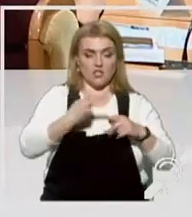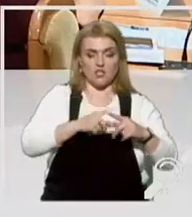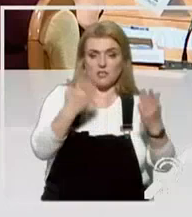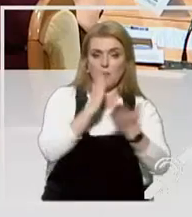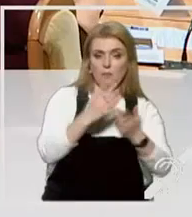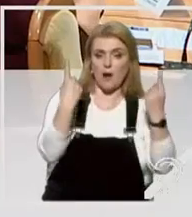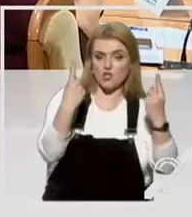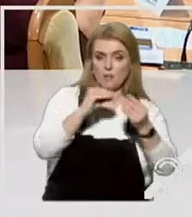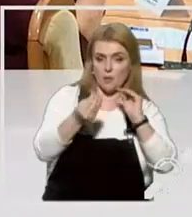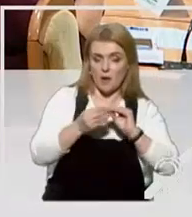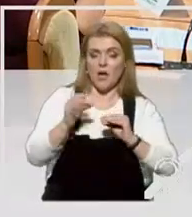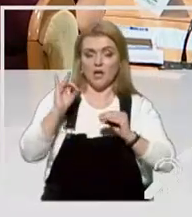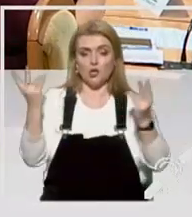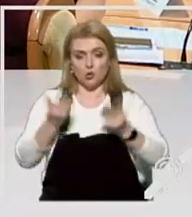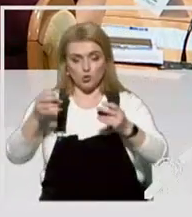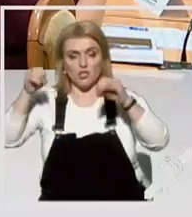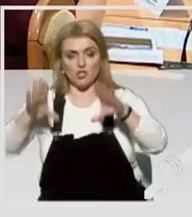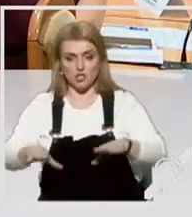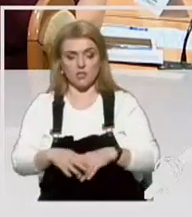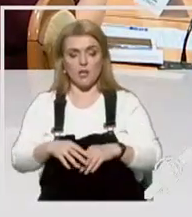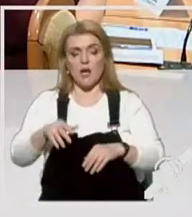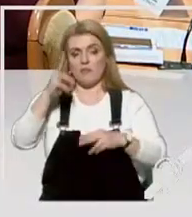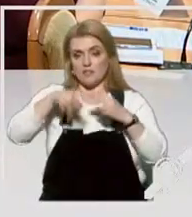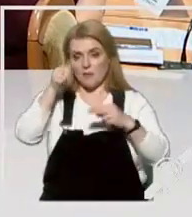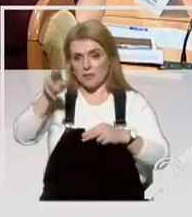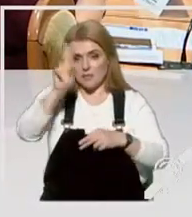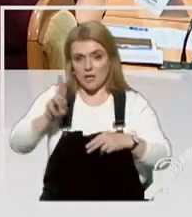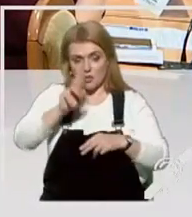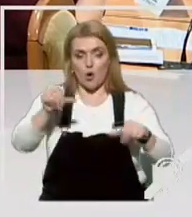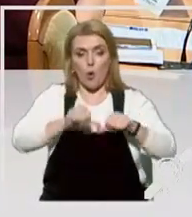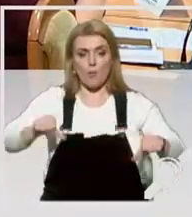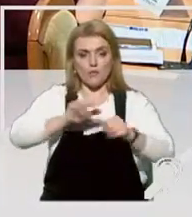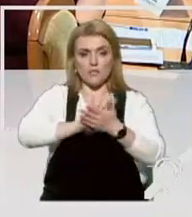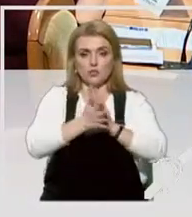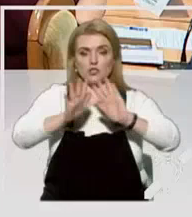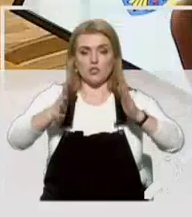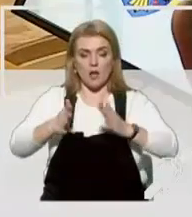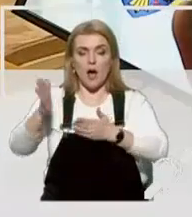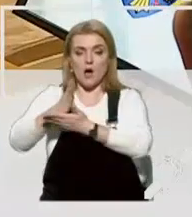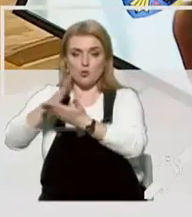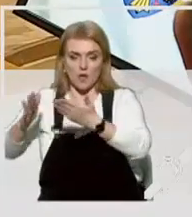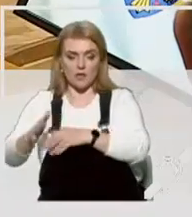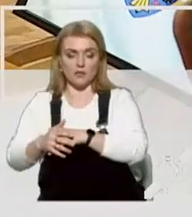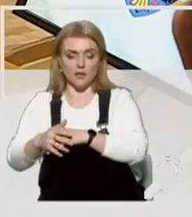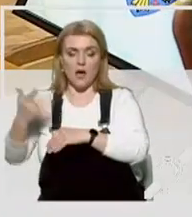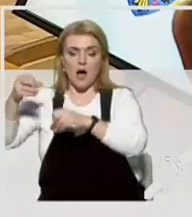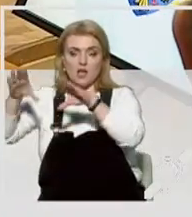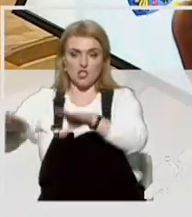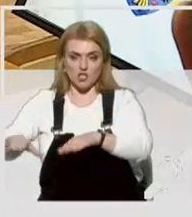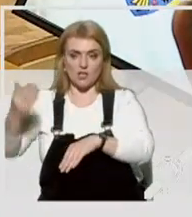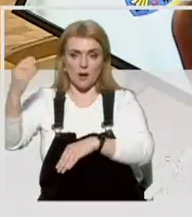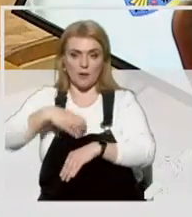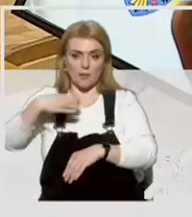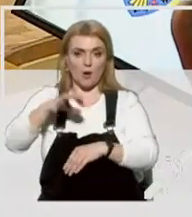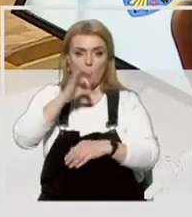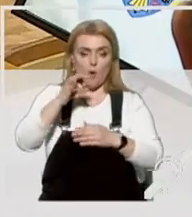soluționare. Amintim că la sfârșitul lunii ianuarie Comisia pentru Situații Excepționale a anulat decizia Comisiei Similare a Municipiului Chișinău cu